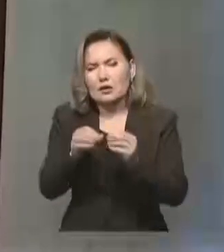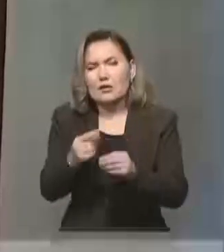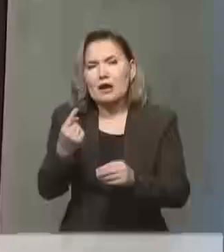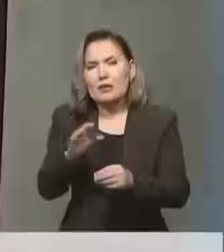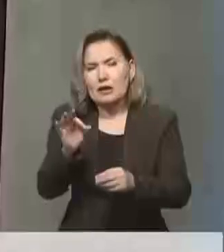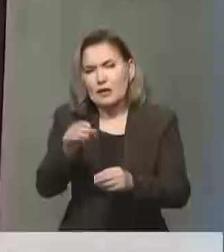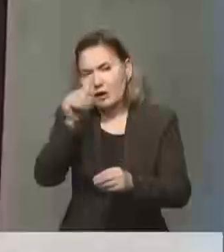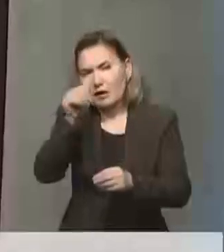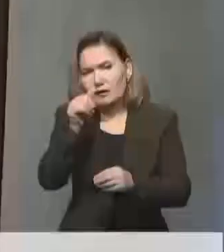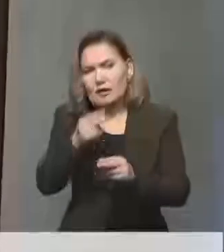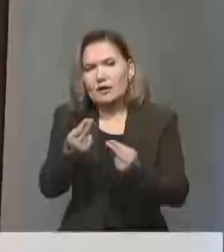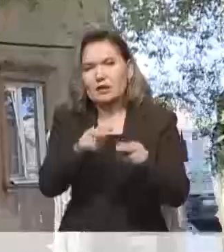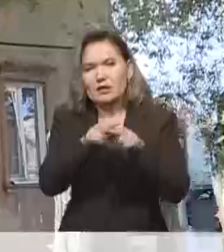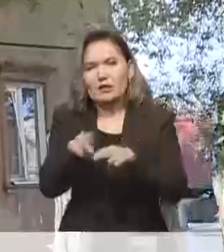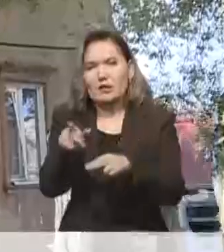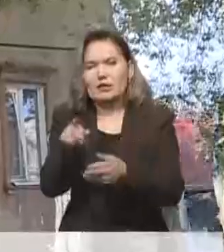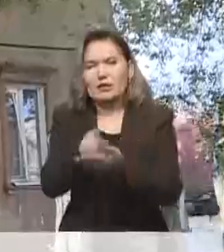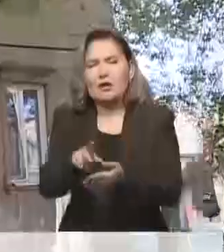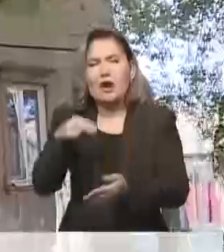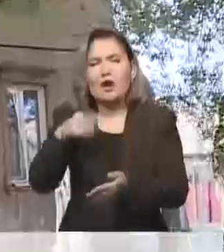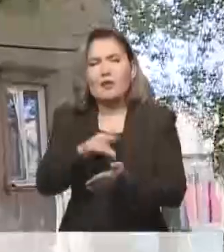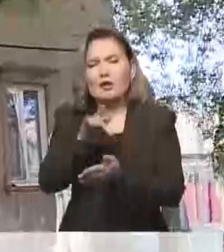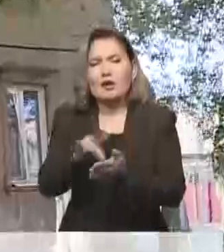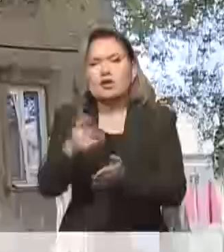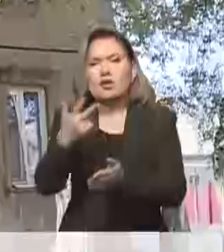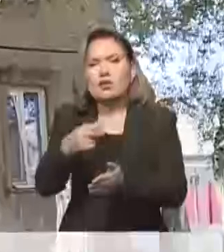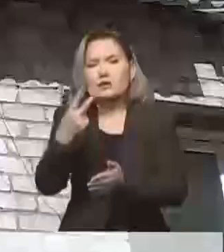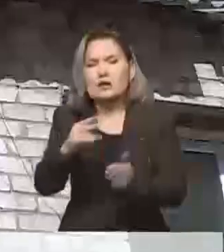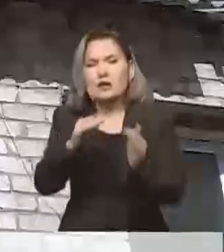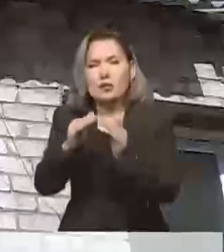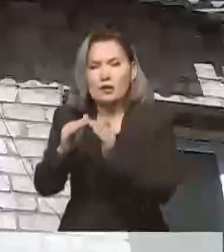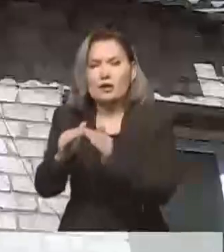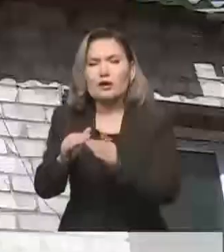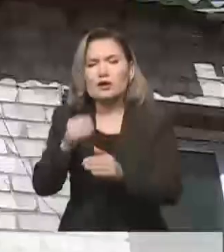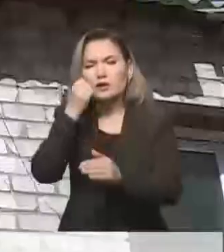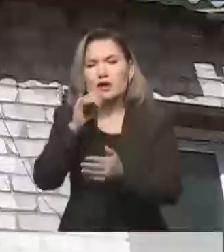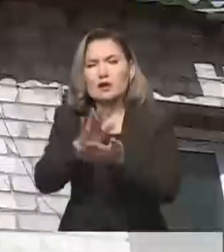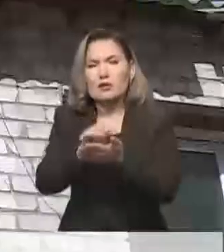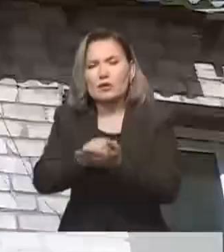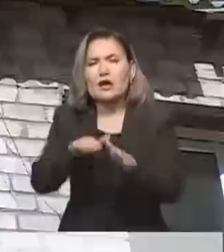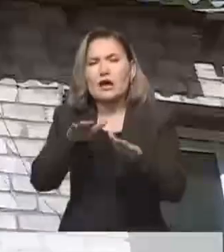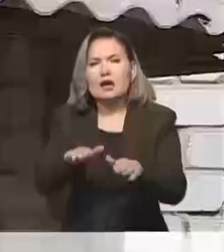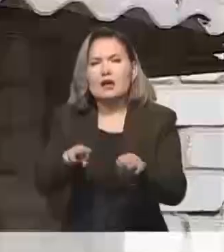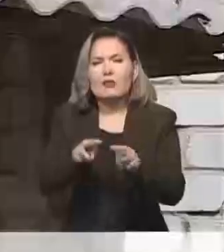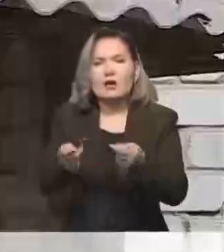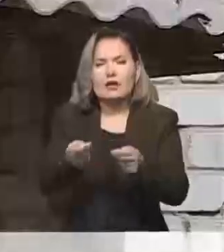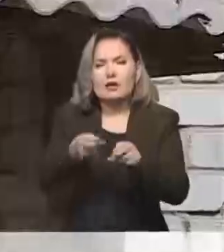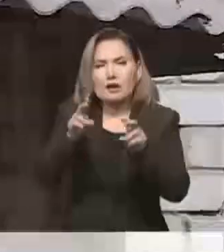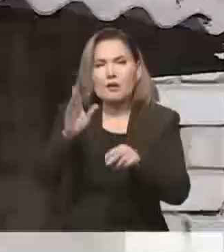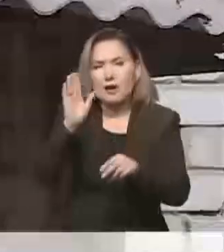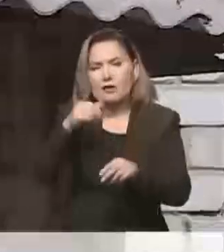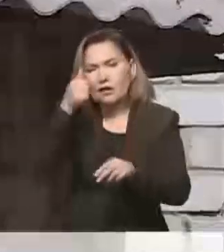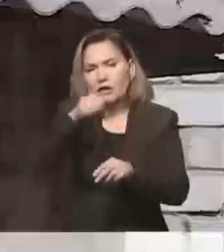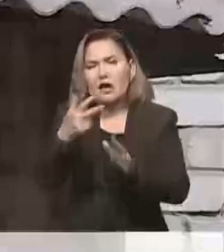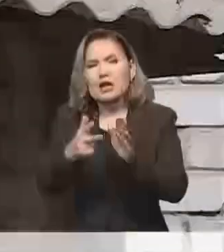тиіс. Ақтөбеде қазір 32 көпқабатты баспана апатты күйде. Жергілікті билік өкілдері алдағы жылы 8 үйдің тұрғындарына